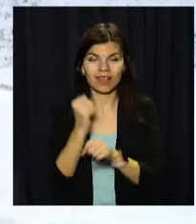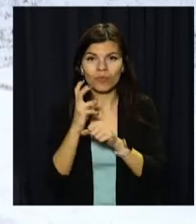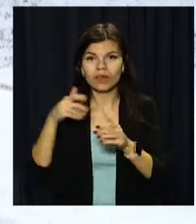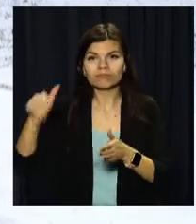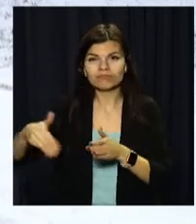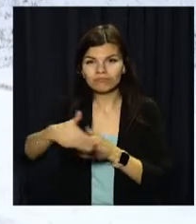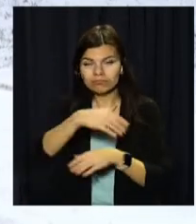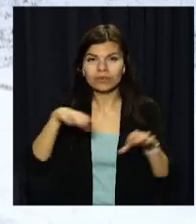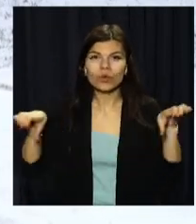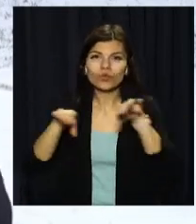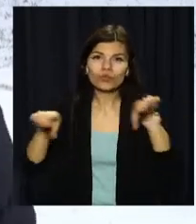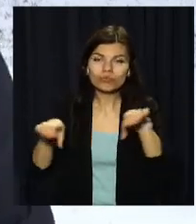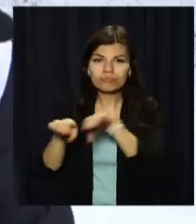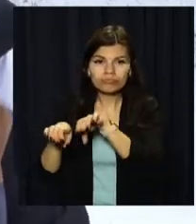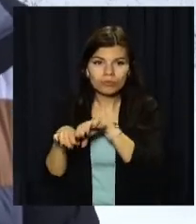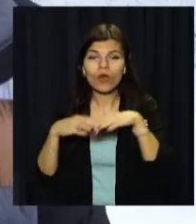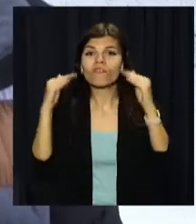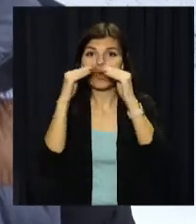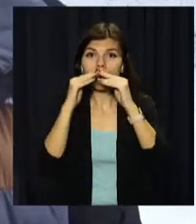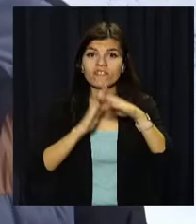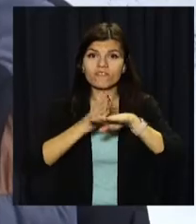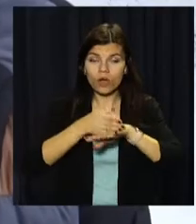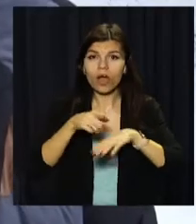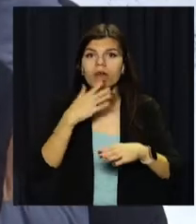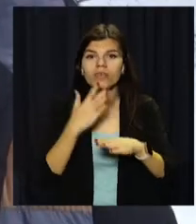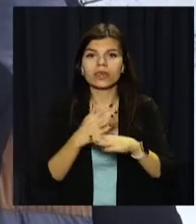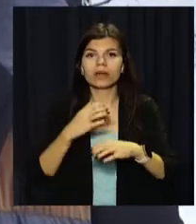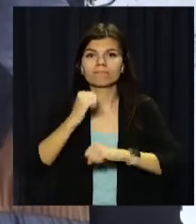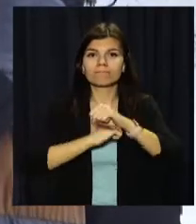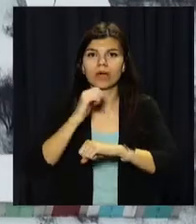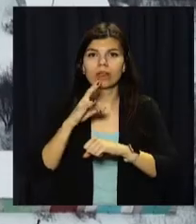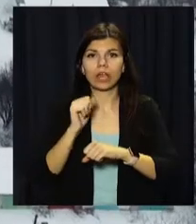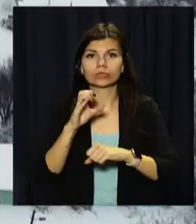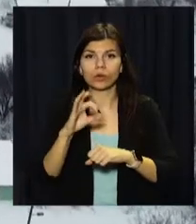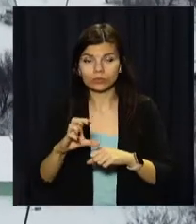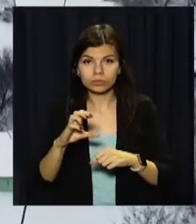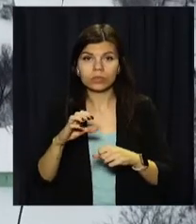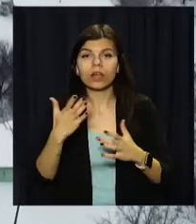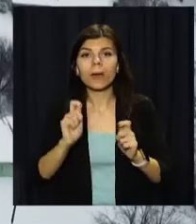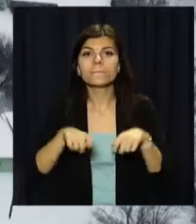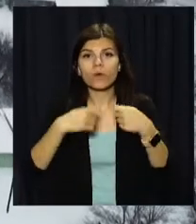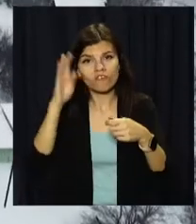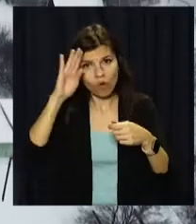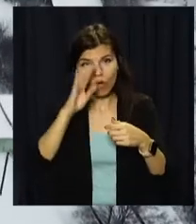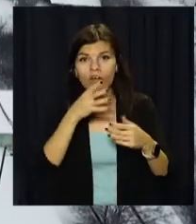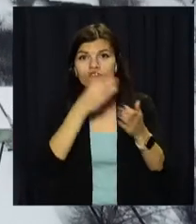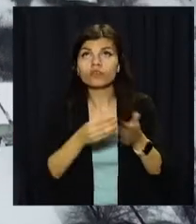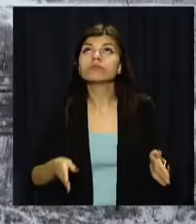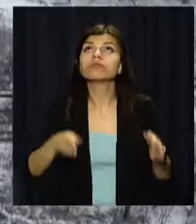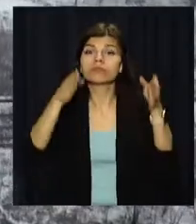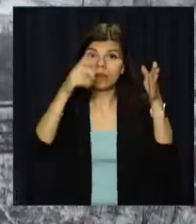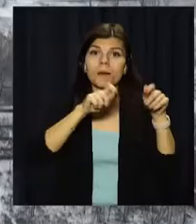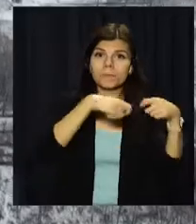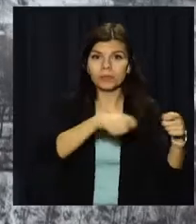в тисячку в трубу, заходить в цей дом, в домі стоїть насосна станція, яка подає воду в цей дом і перекачує в